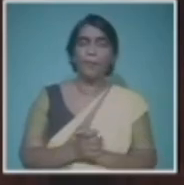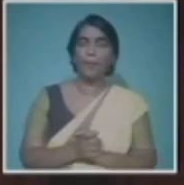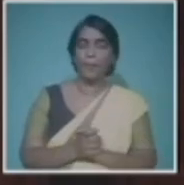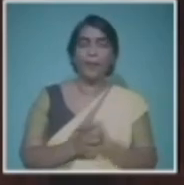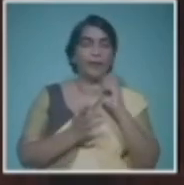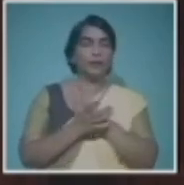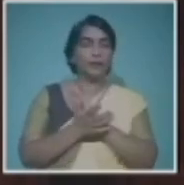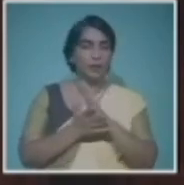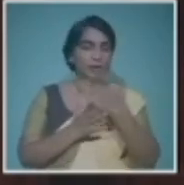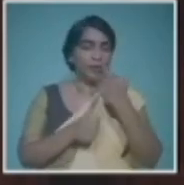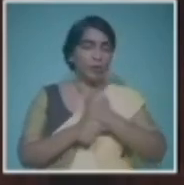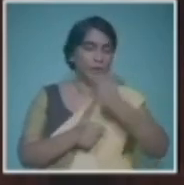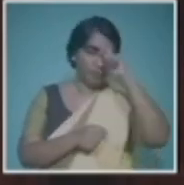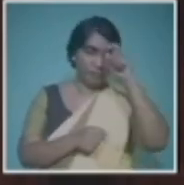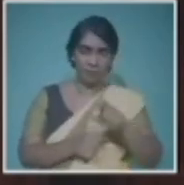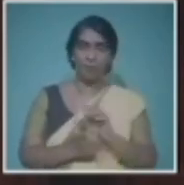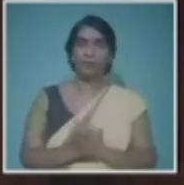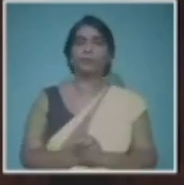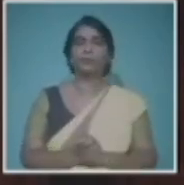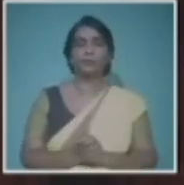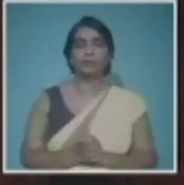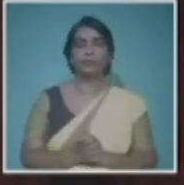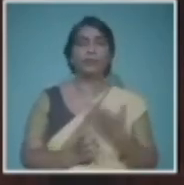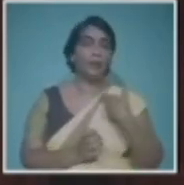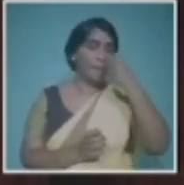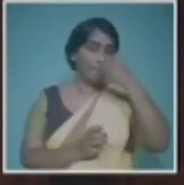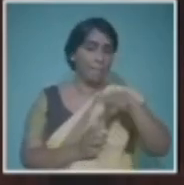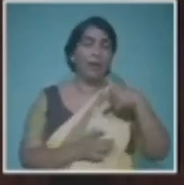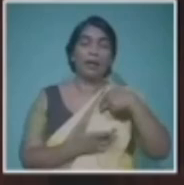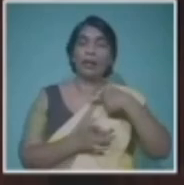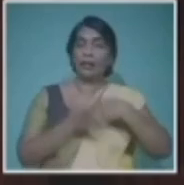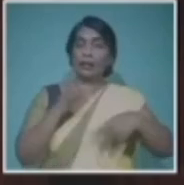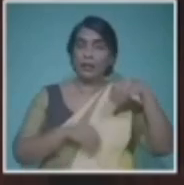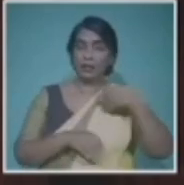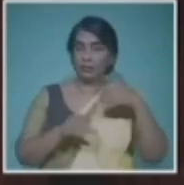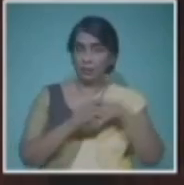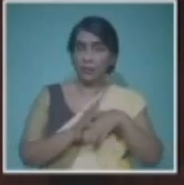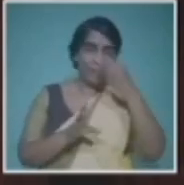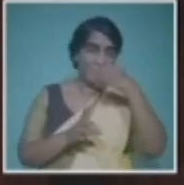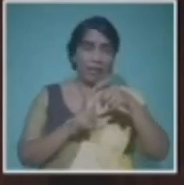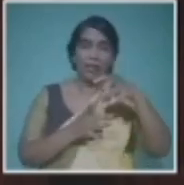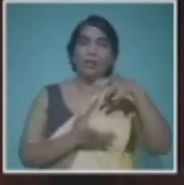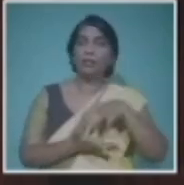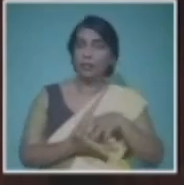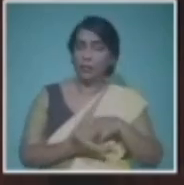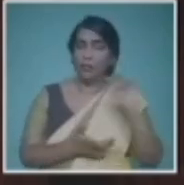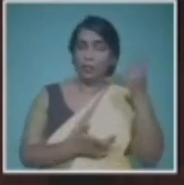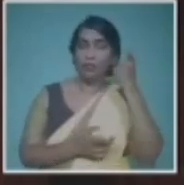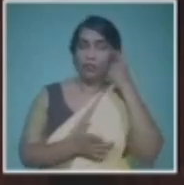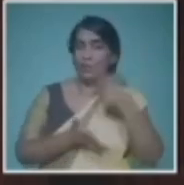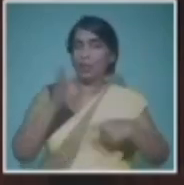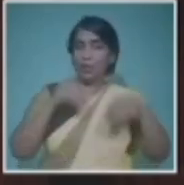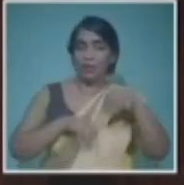චන්ද්‍ර කුමාර ගුණවර්ධන මැතිතුමා එතුමා මාතර දේශපාලනය තුළ මාන්‍යෝජනය කරන මාතර දිස්ත්‍රික්කයේ ඉතාමත් කීර්තිමත්